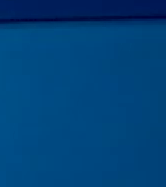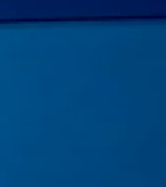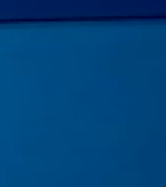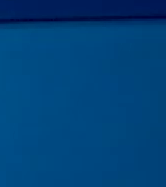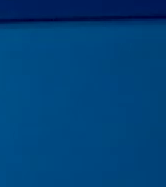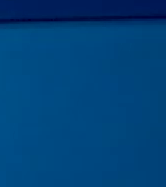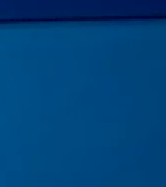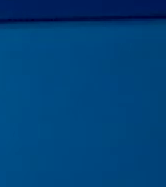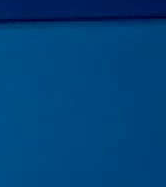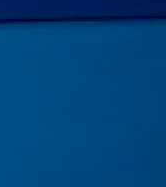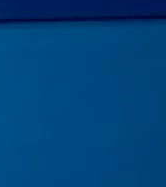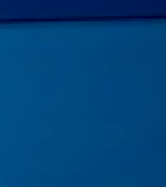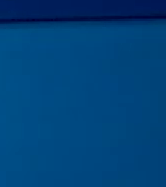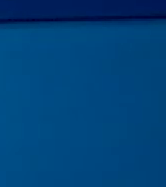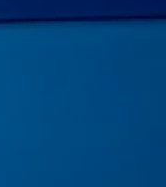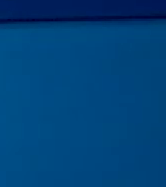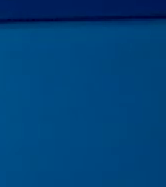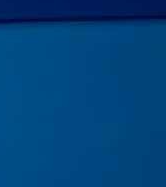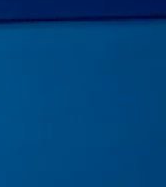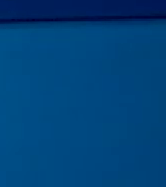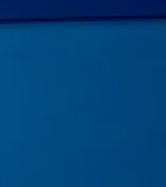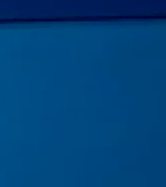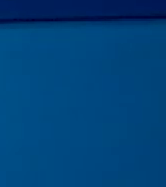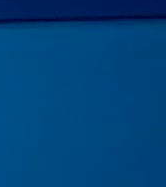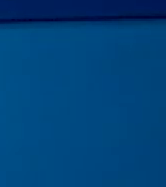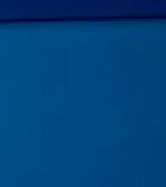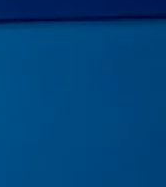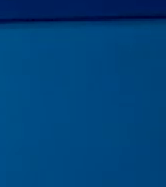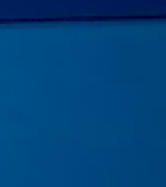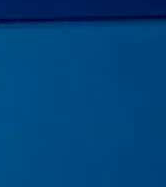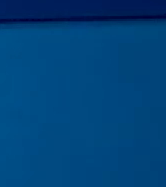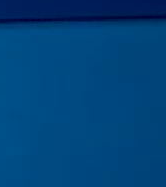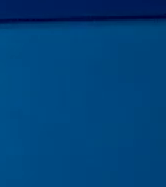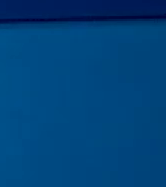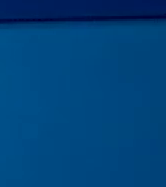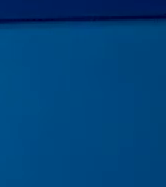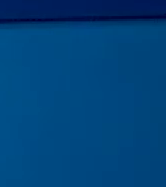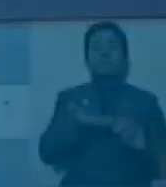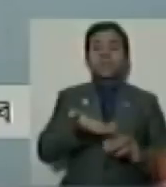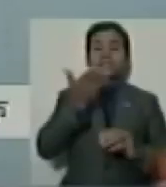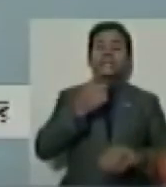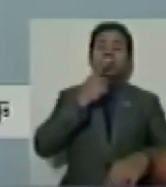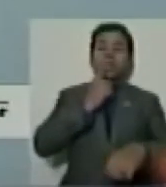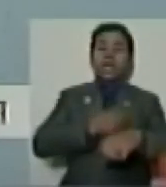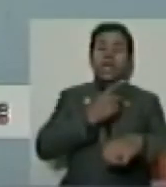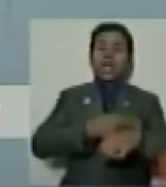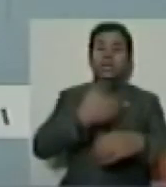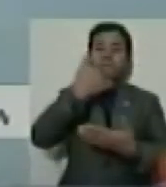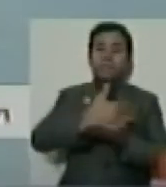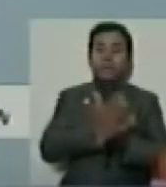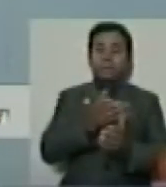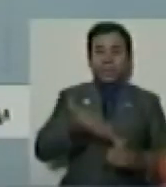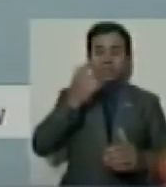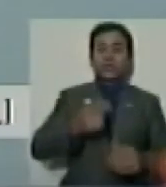দেশে একদিনে করোনা ভাইরাসে ধরা পড়েছে সর্বোচ্চ 641 জন মানুষের মধ্যে। এ নিয়ে মোট আক্রান্তের সংখ্যা 7000 ছাড়িয়েছে।